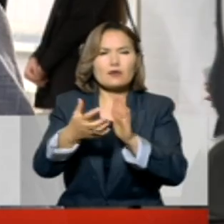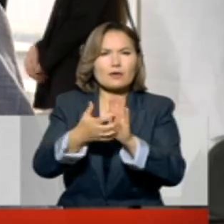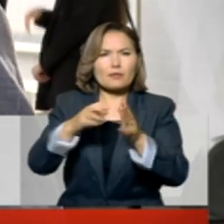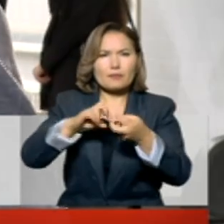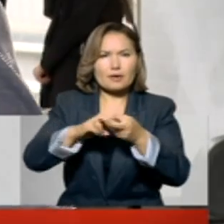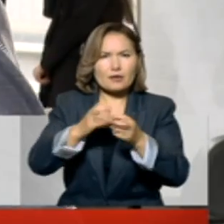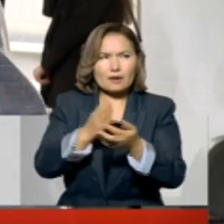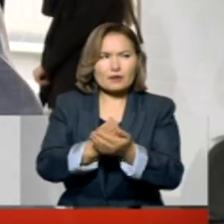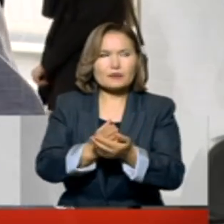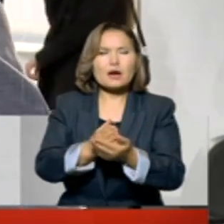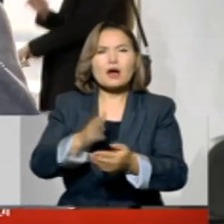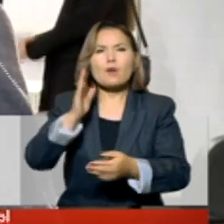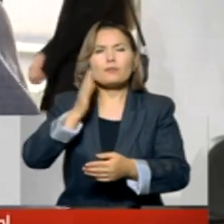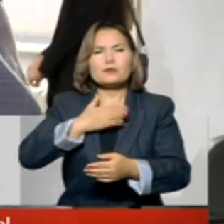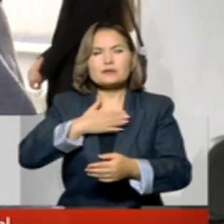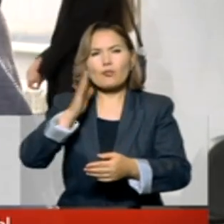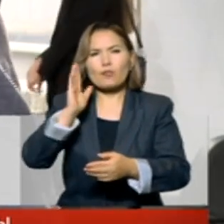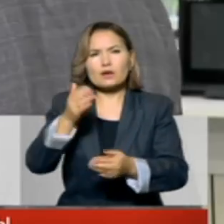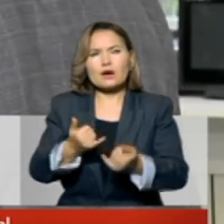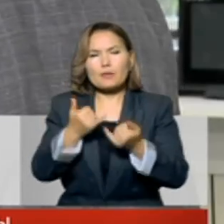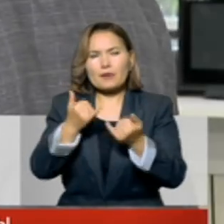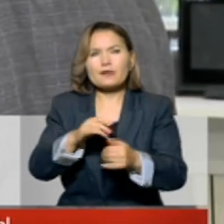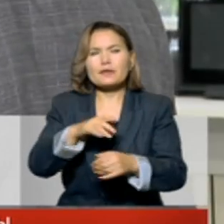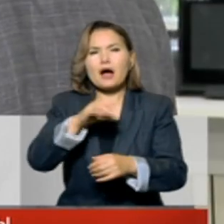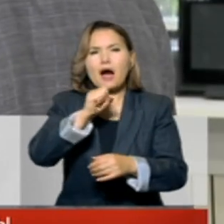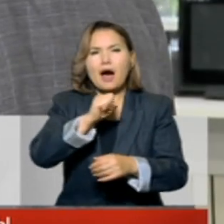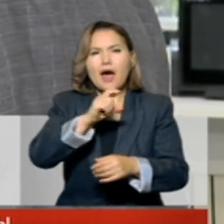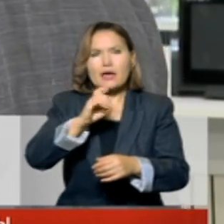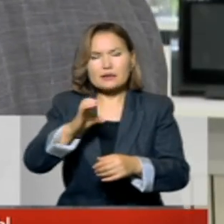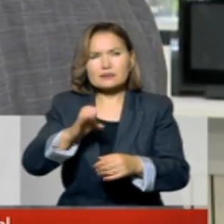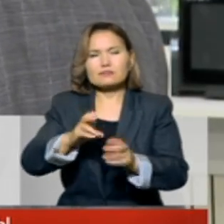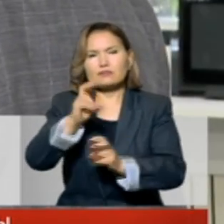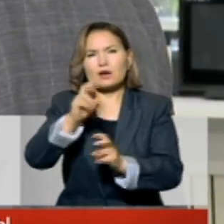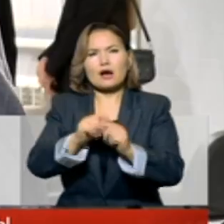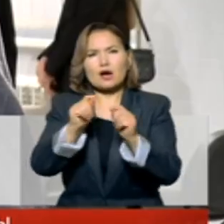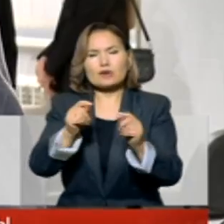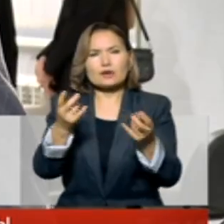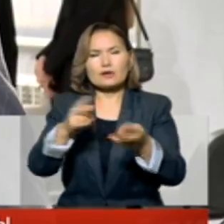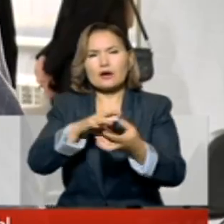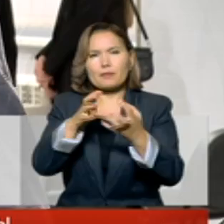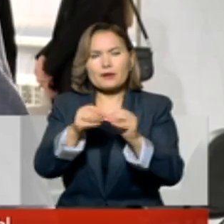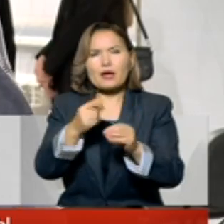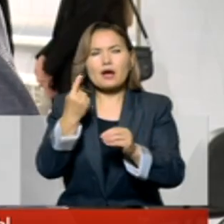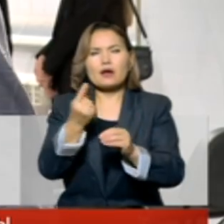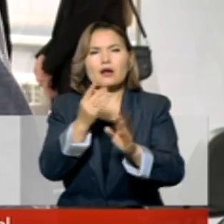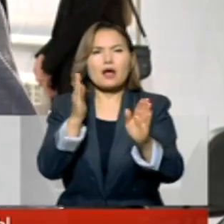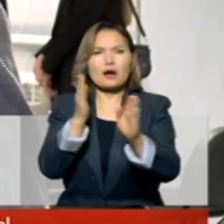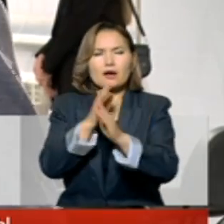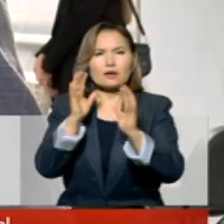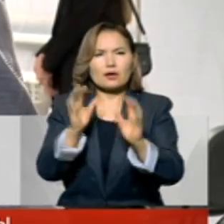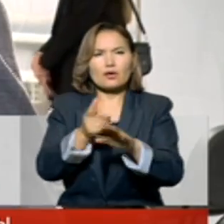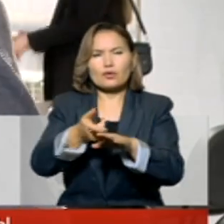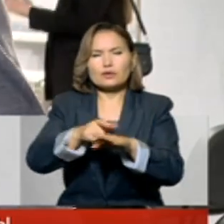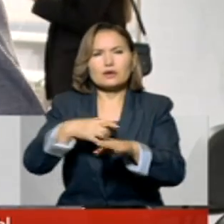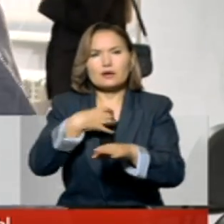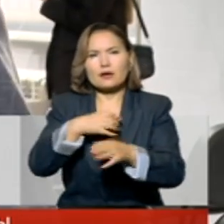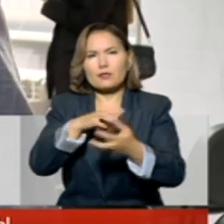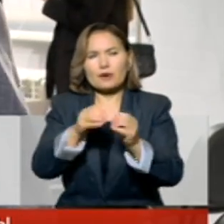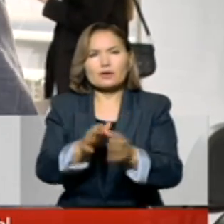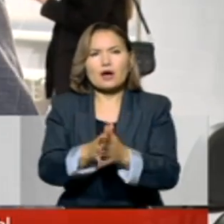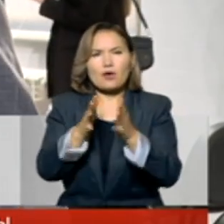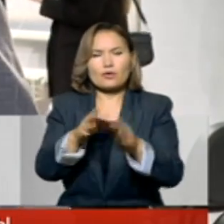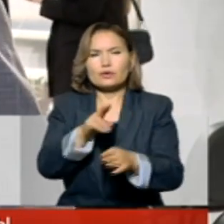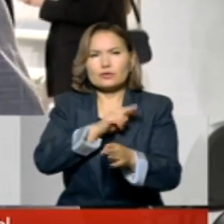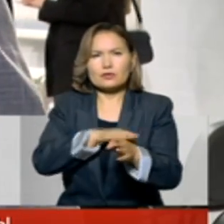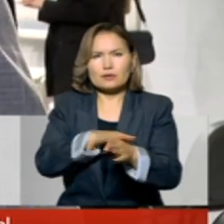сондықтан біздің болашағымыз үшін АЭС-тің маңызлығы өте зор деп ойлаймын. Экологиямызға бірінші өте үлкен